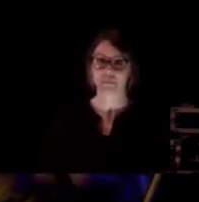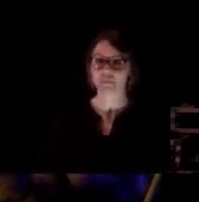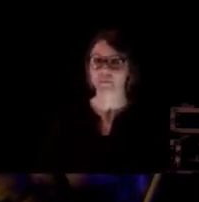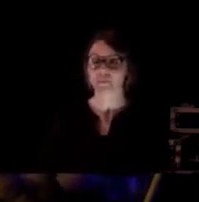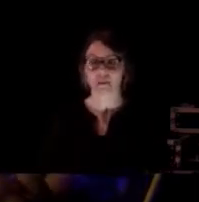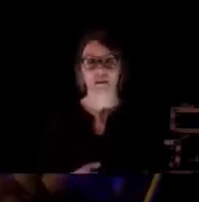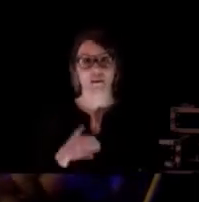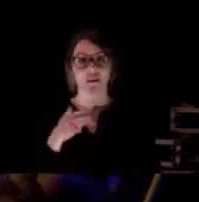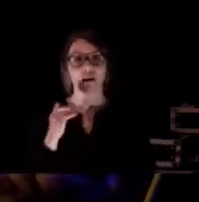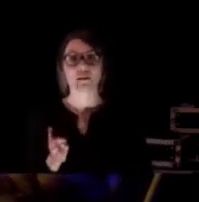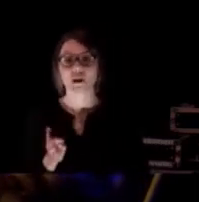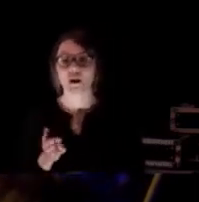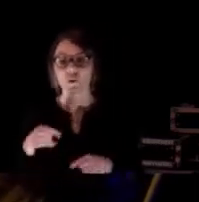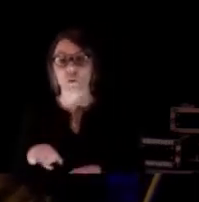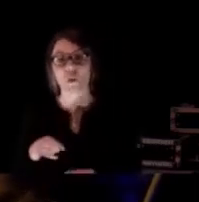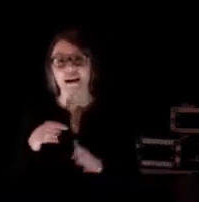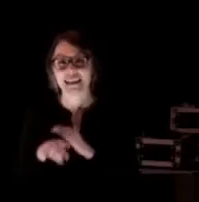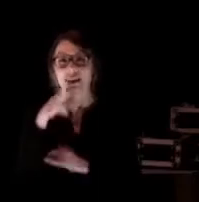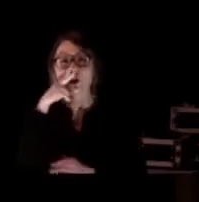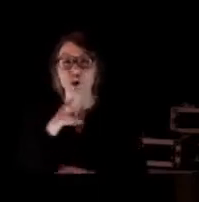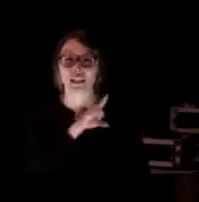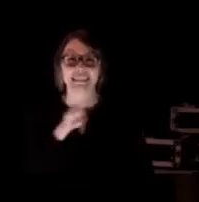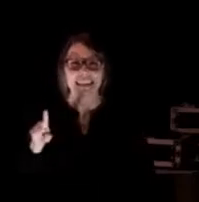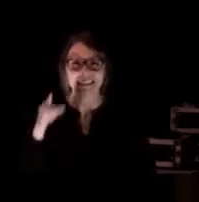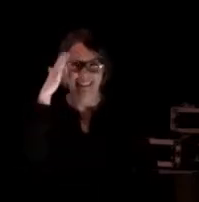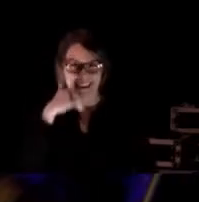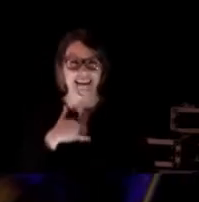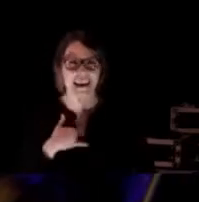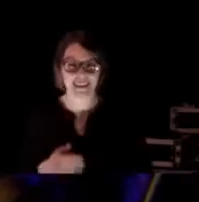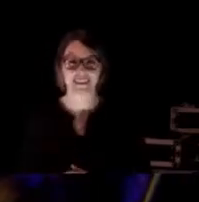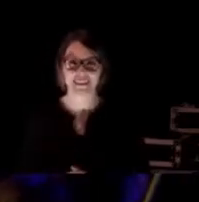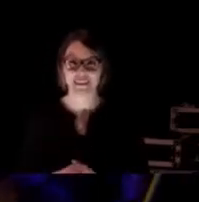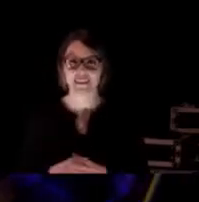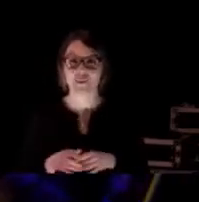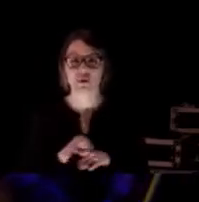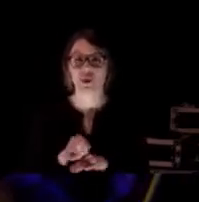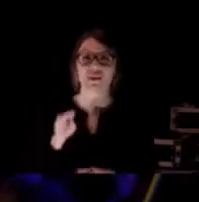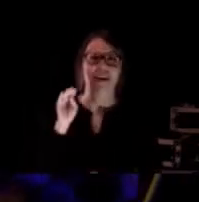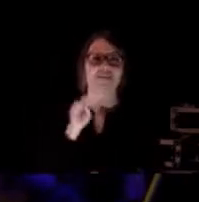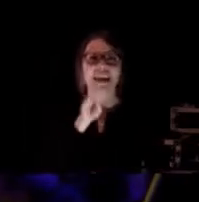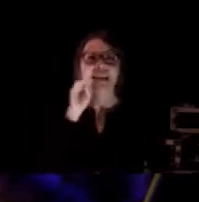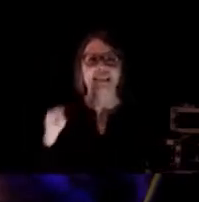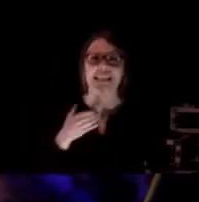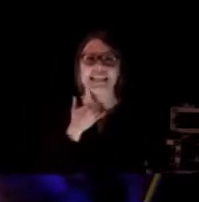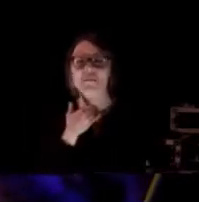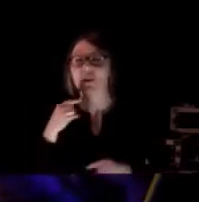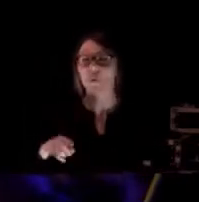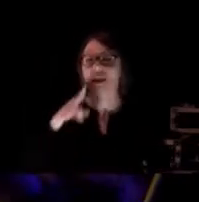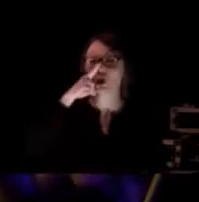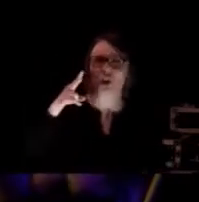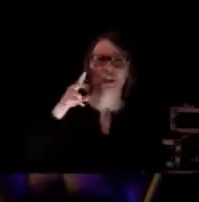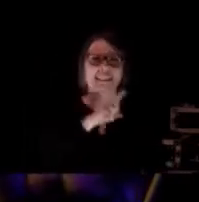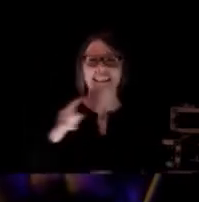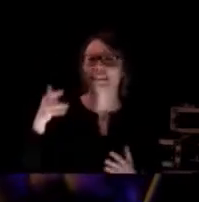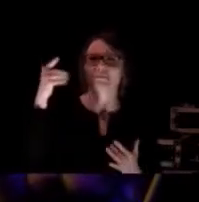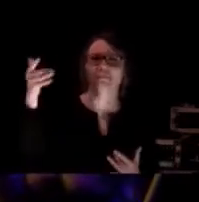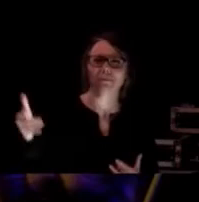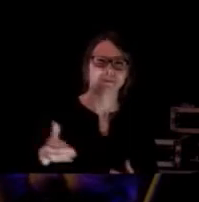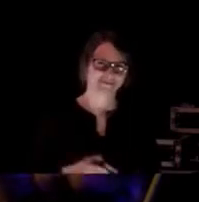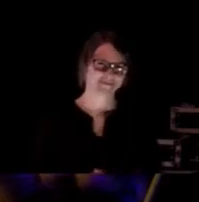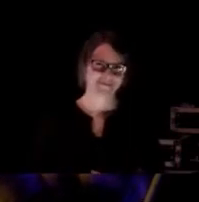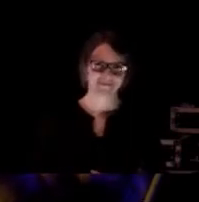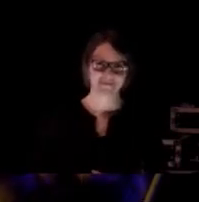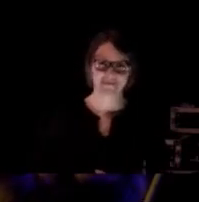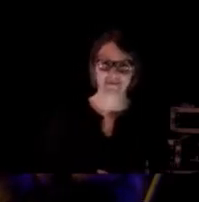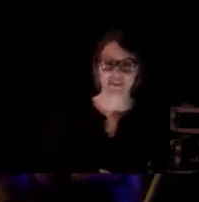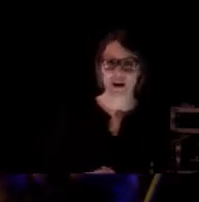Ja, vi skal inn i en ny tid, tenker jeg. Skal jeg begynne sånn vekkelsestemme? Vi skal inn i en ny tid! Og det